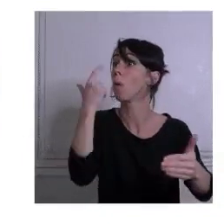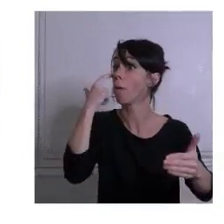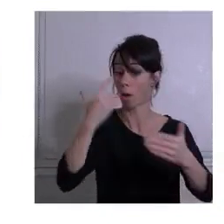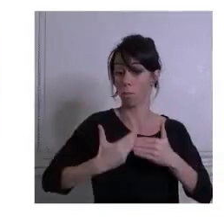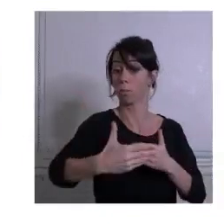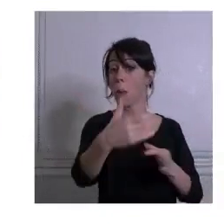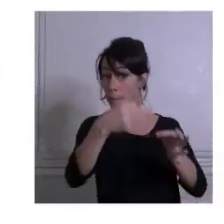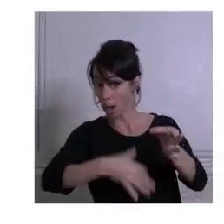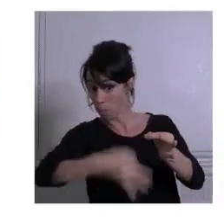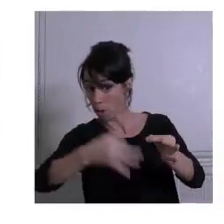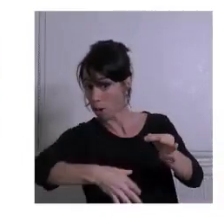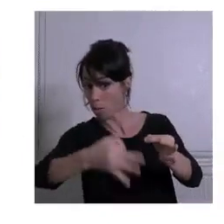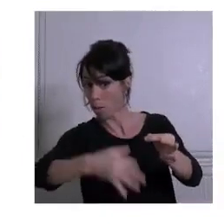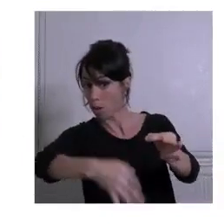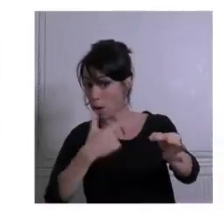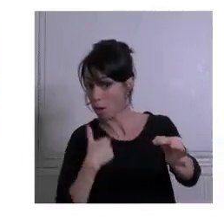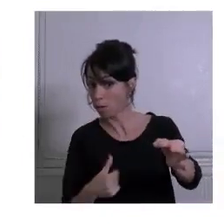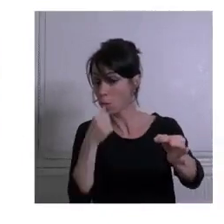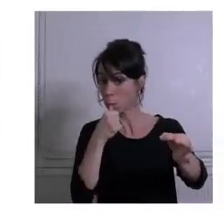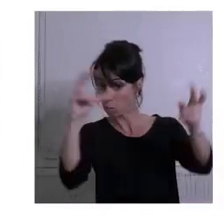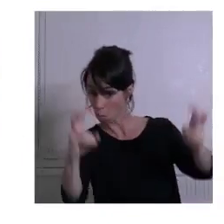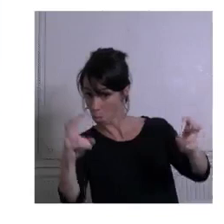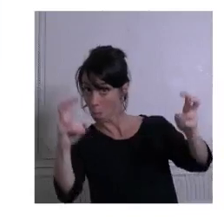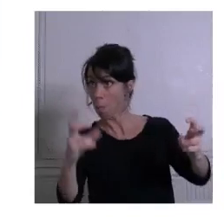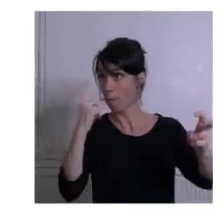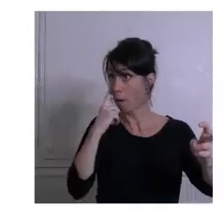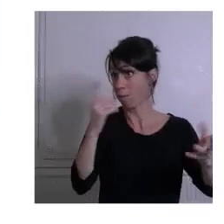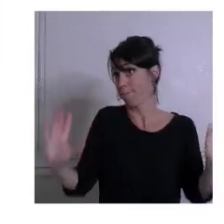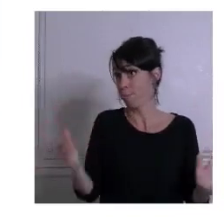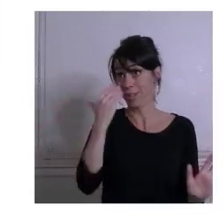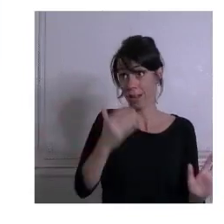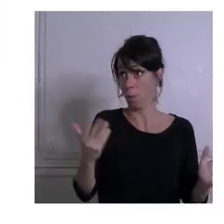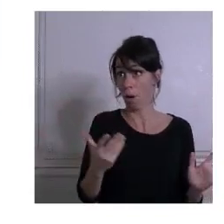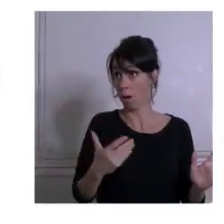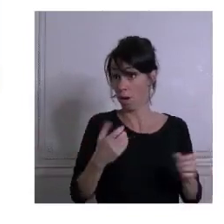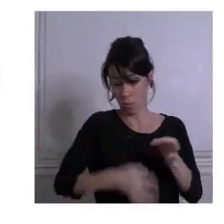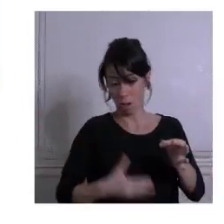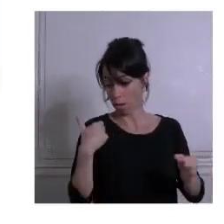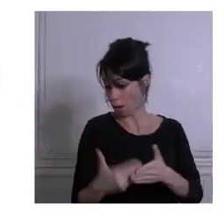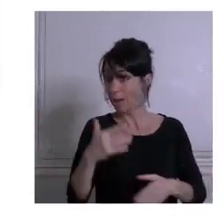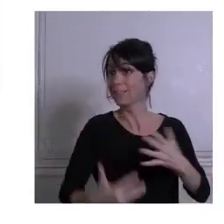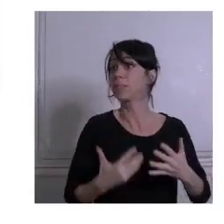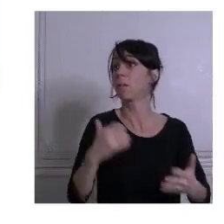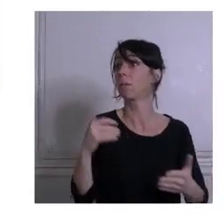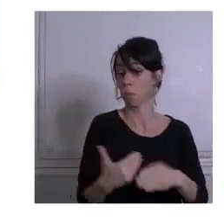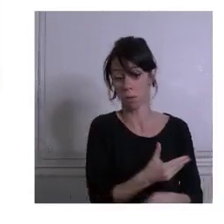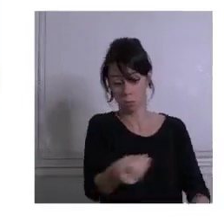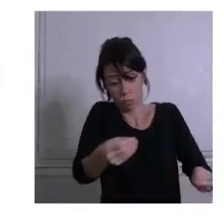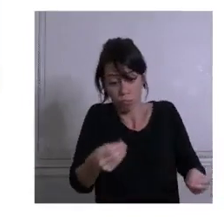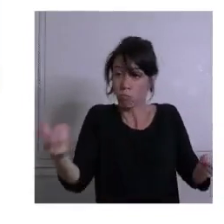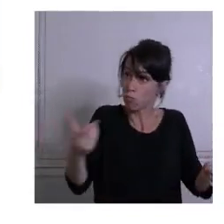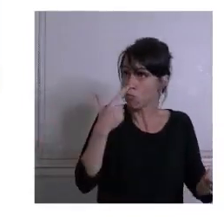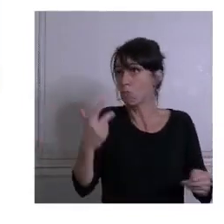j'ai voulu qu'on en débatte. Mais ce n'est pas le point final. C'est le début de la parenthèse. Il y a tout ce qui a été fait depuis, ce qu'on va faire très concrètement cet